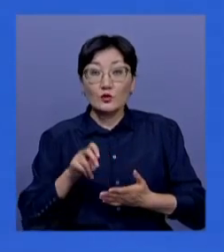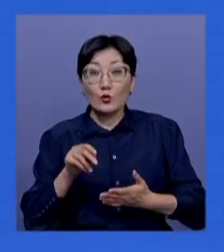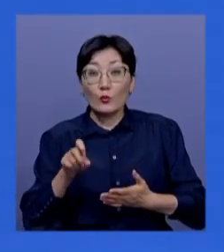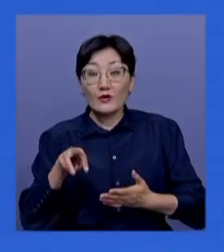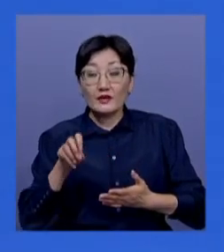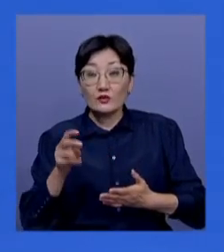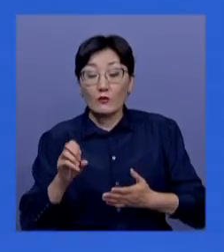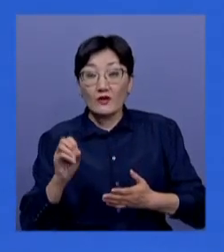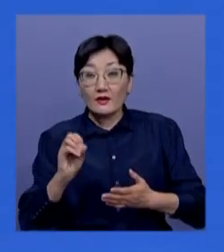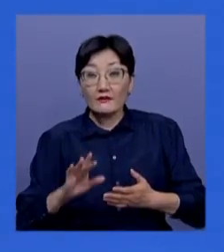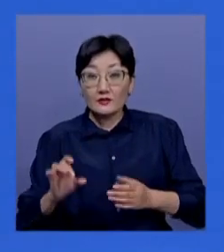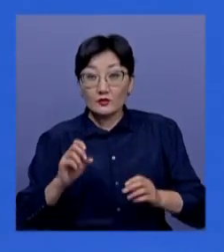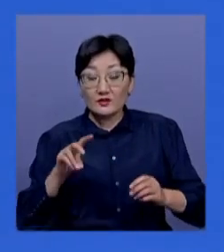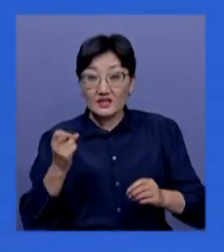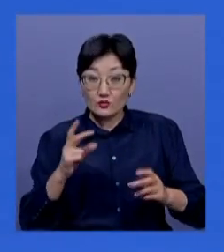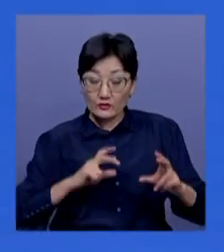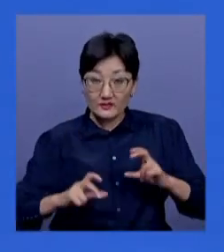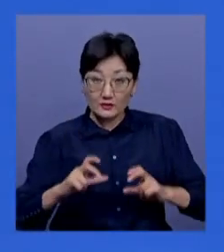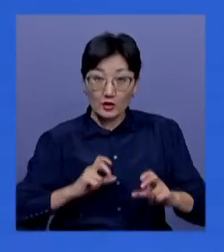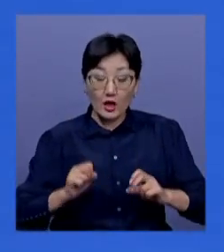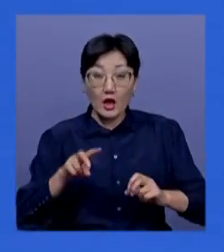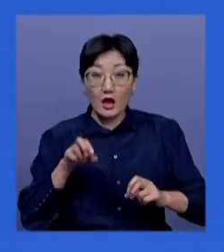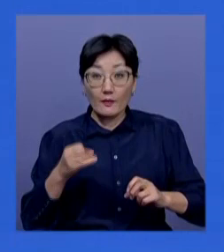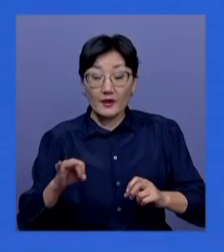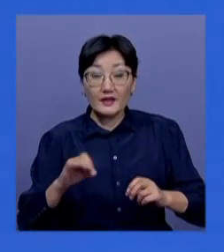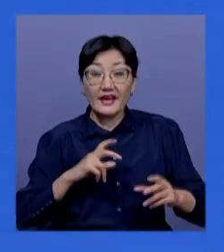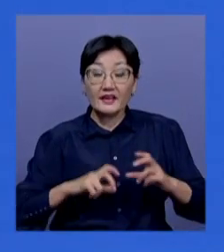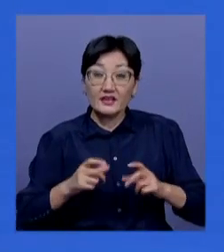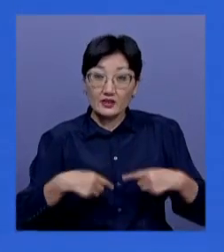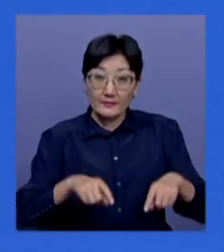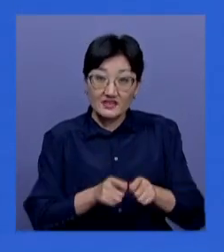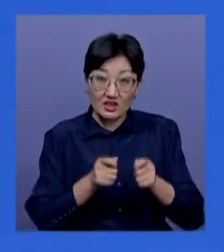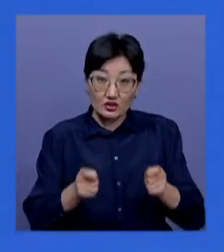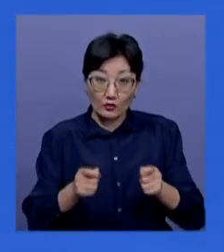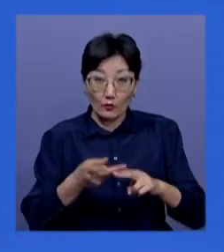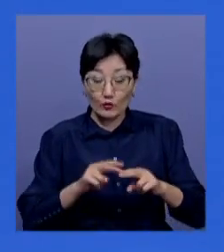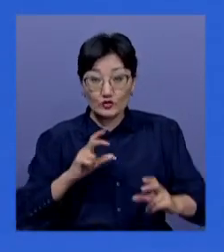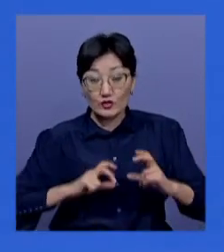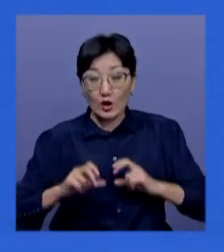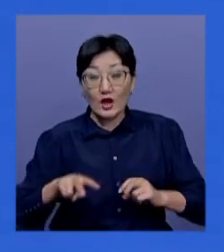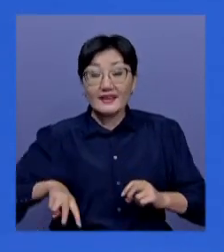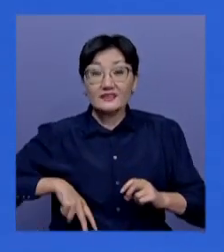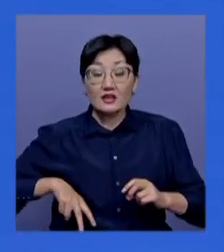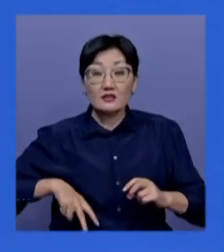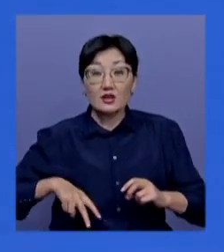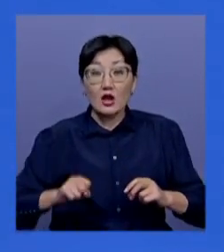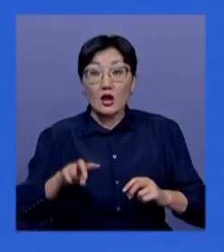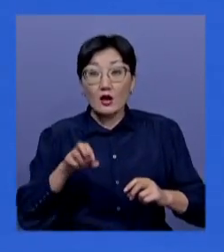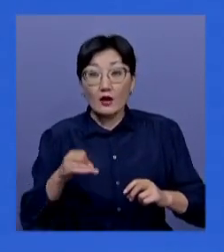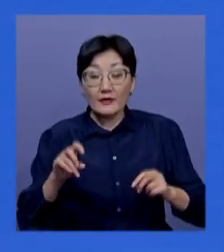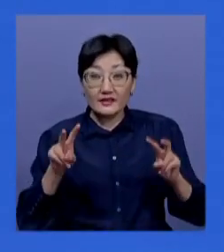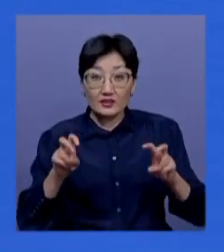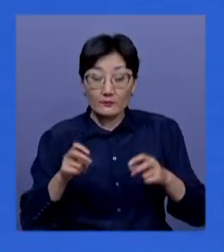атындағы Евразия ұлттық университетінде Абай академиясы құрылды. Бұл университет ректоры, Абай